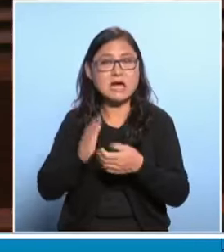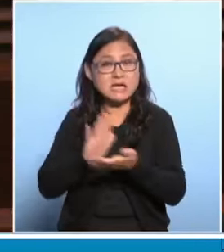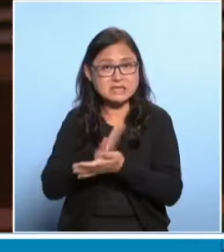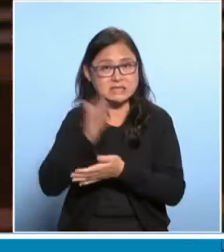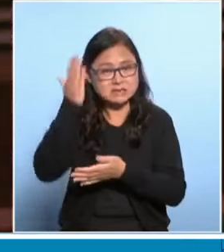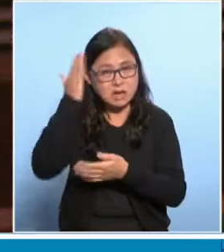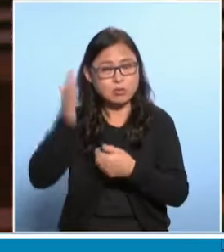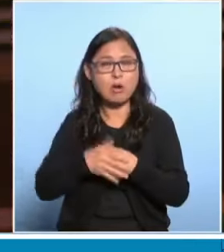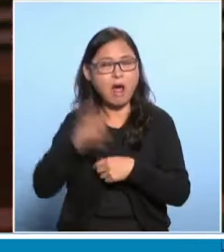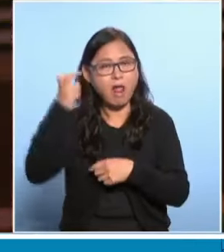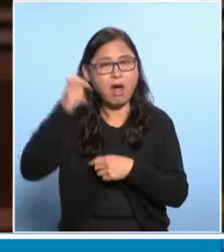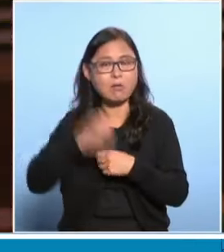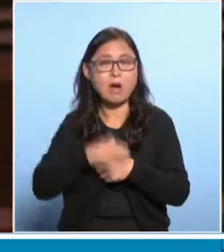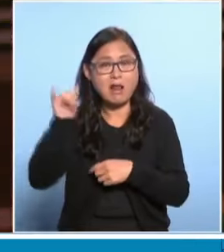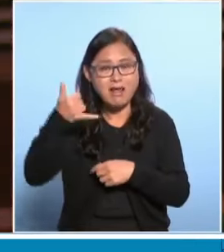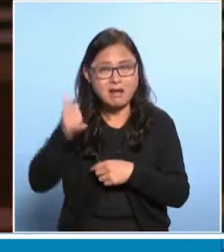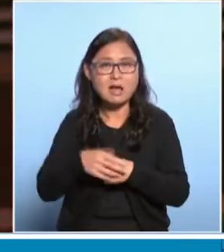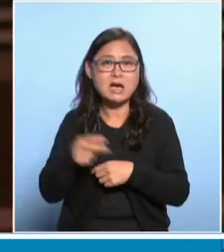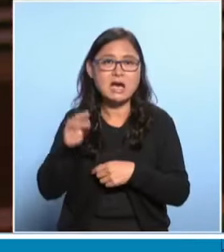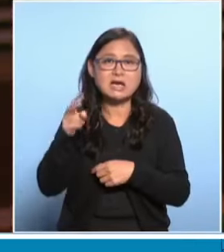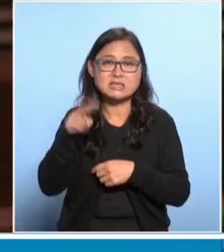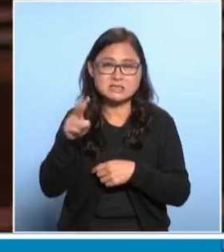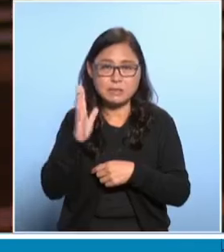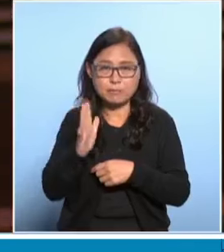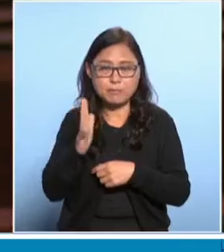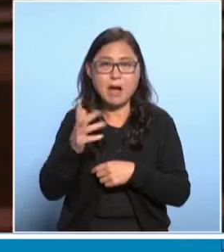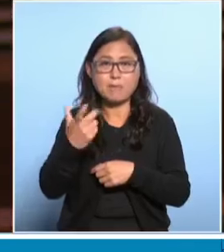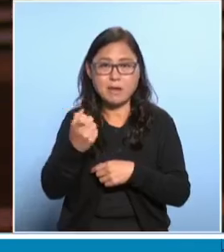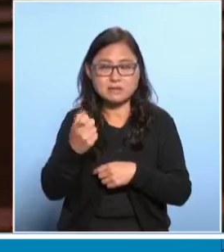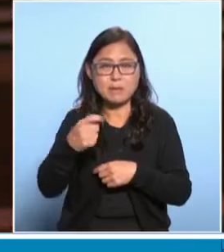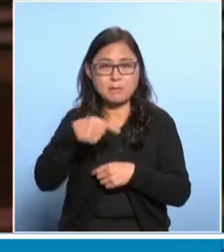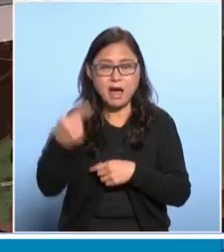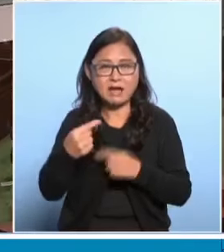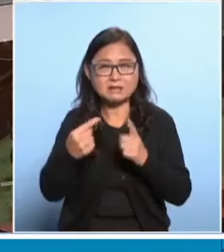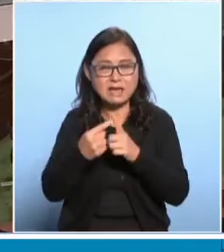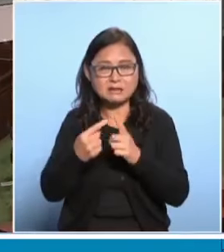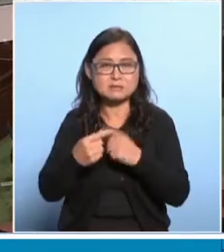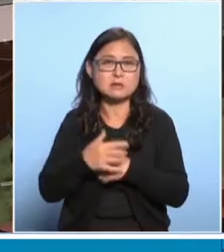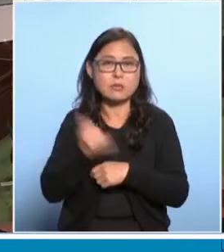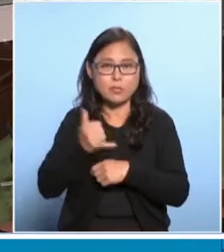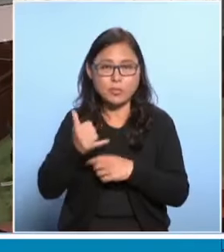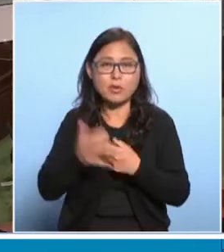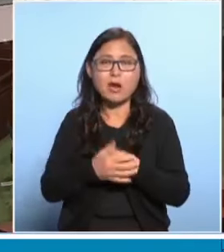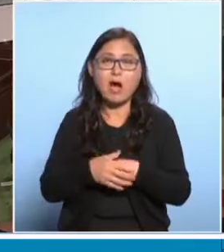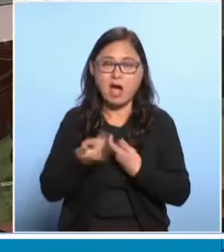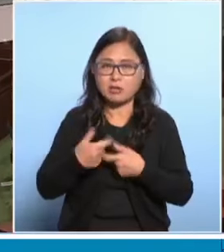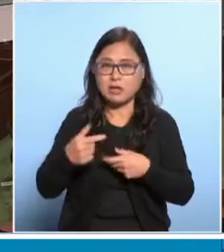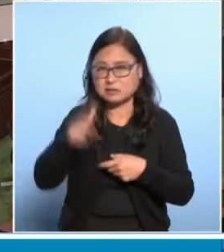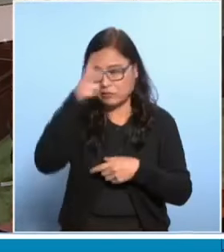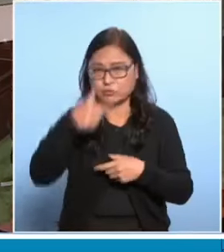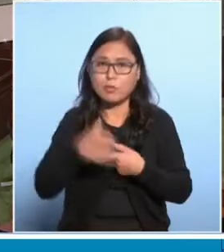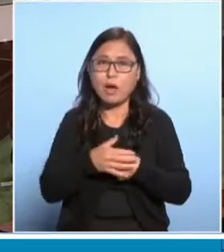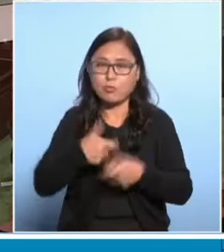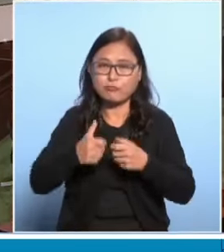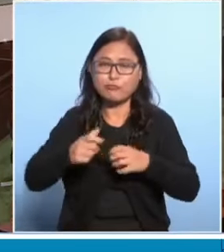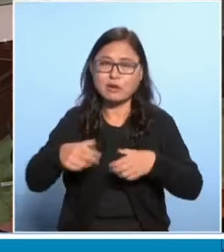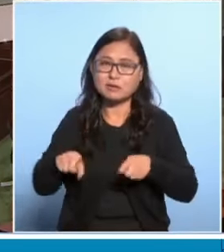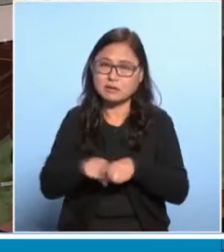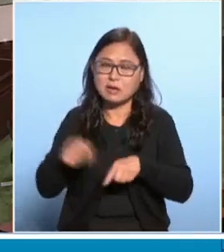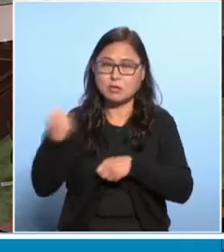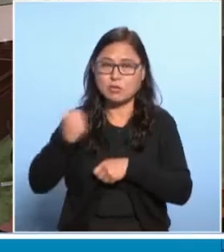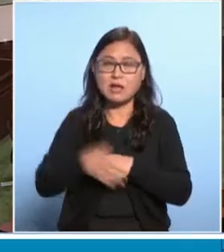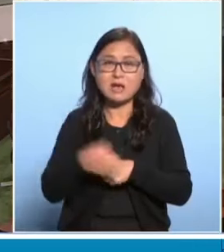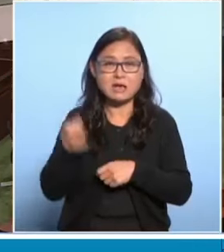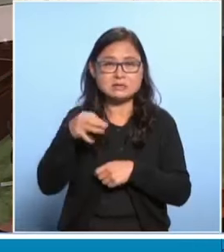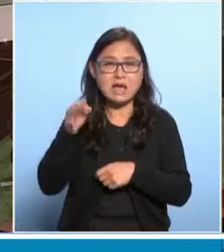測訪港的旅客是2580萬人次，在政府和業界共同努力之下，去年的旅客是達